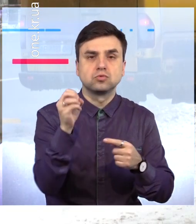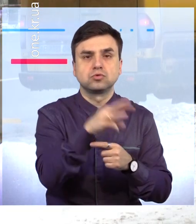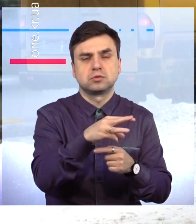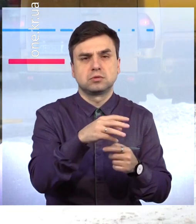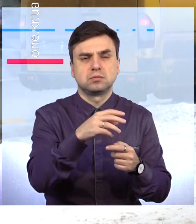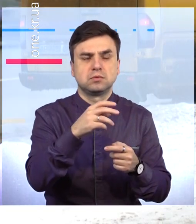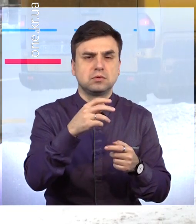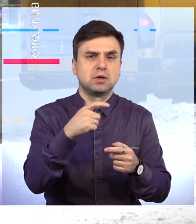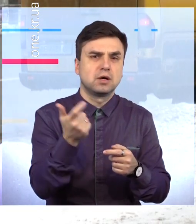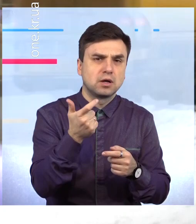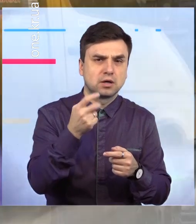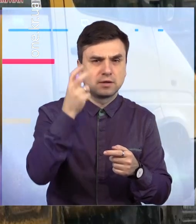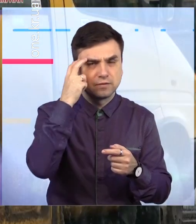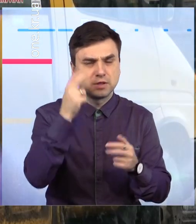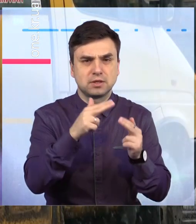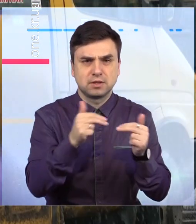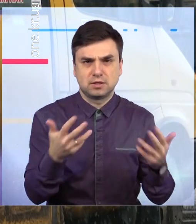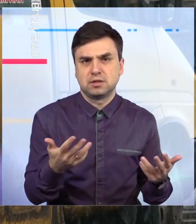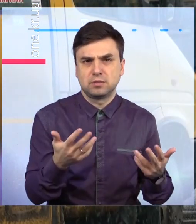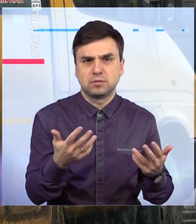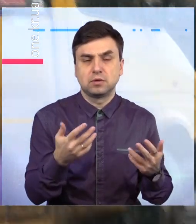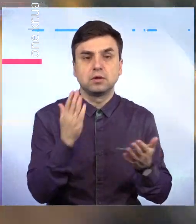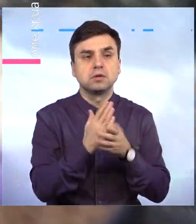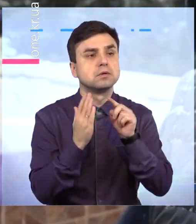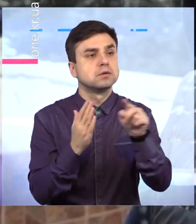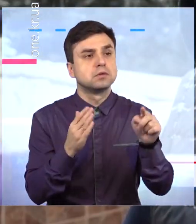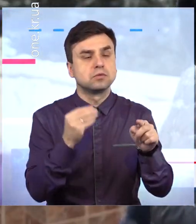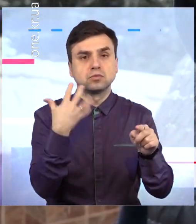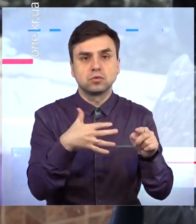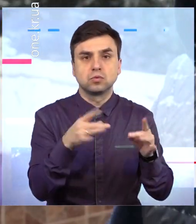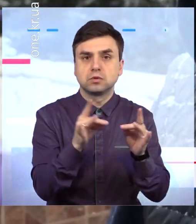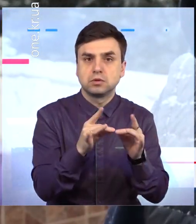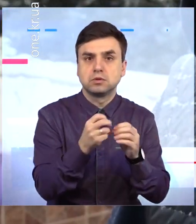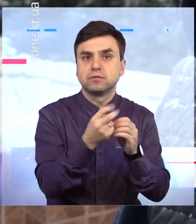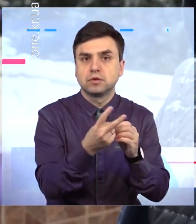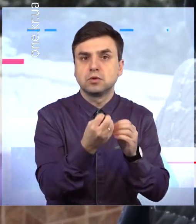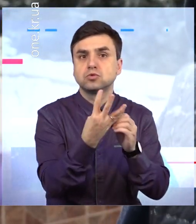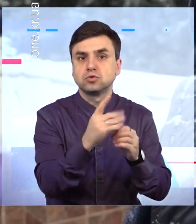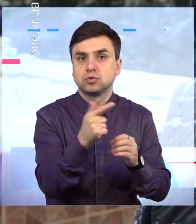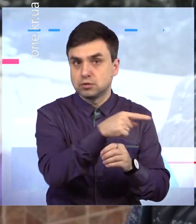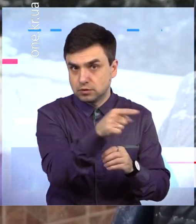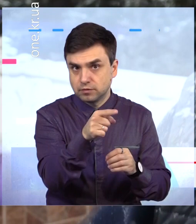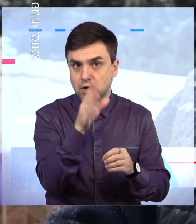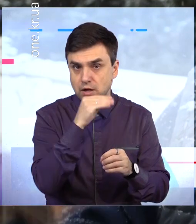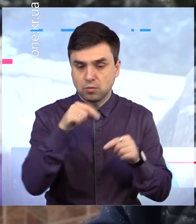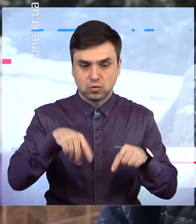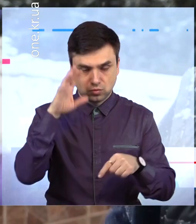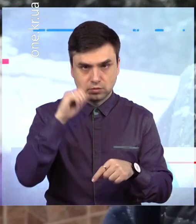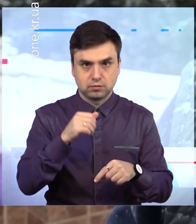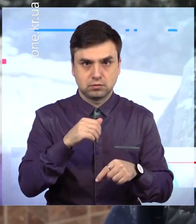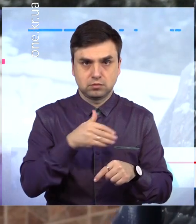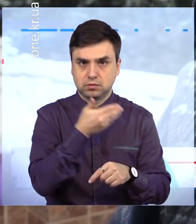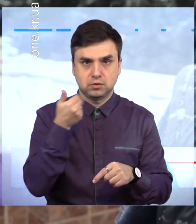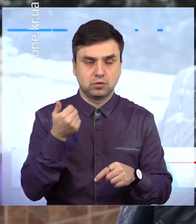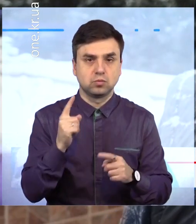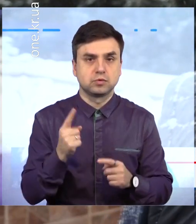проїзд здорожчав до 10, 12 та подекуди 14 гривень. Зараз боремося за 10 гривень, ну як би просимо, тому що